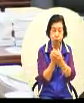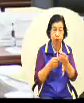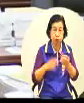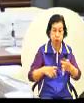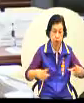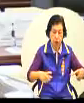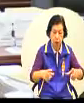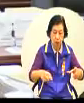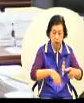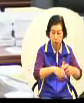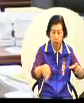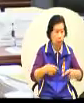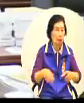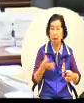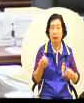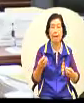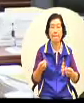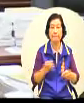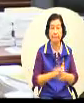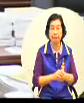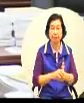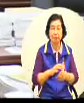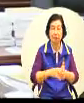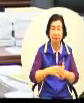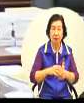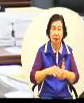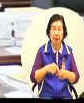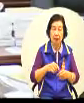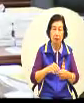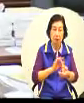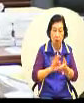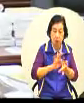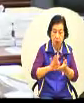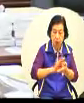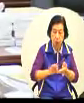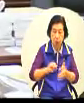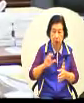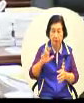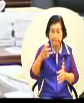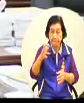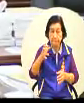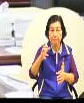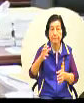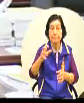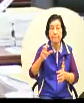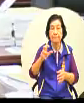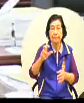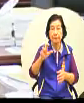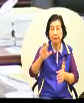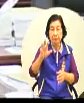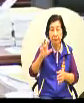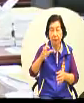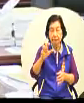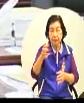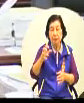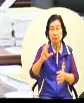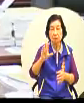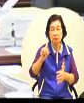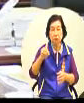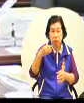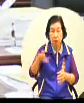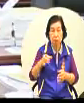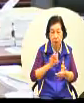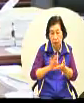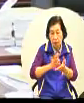稍微用一些材质80几万就这样核销， 这两个案例就代表我们原